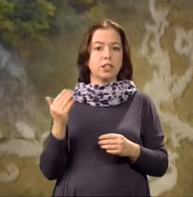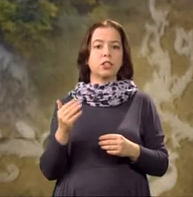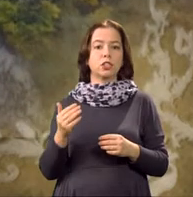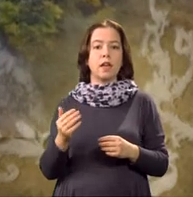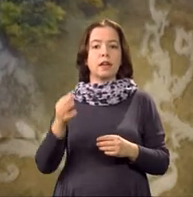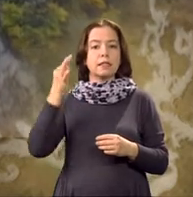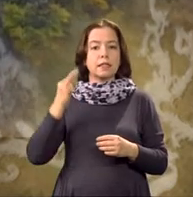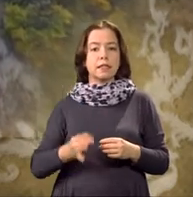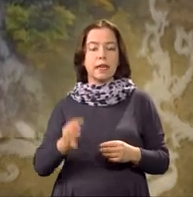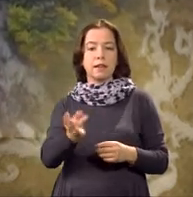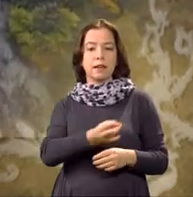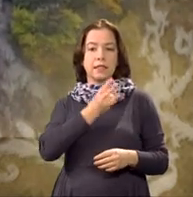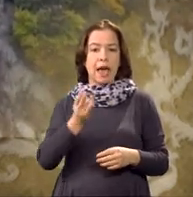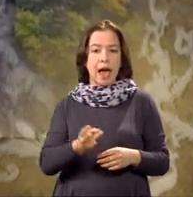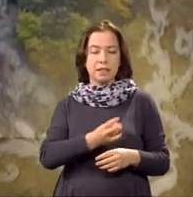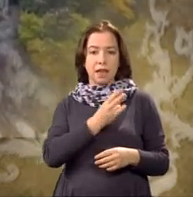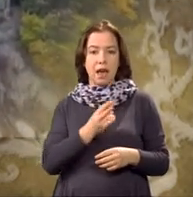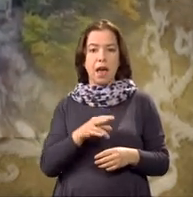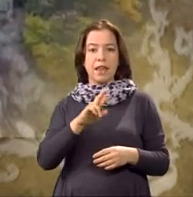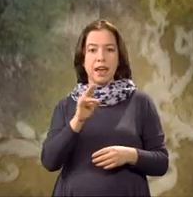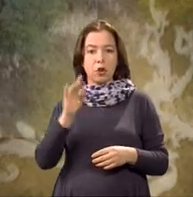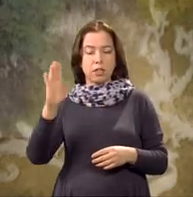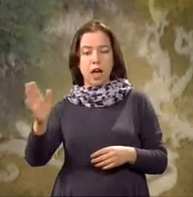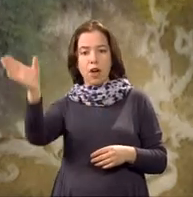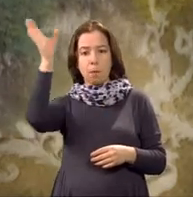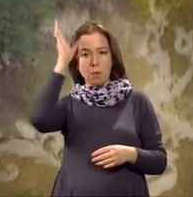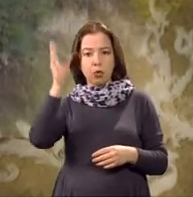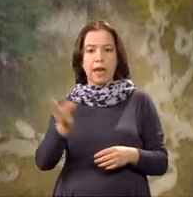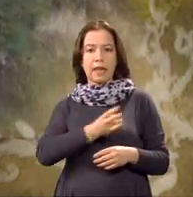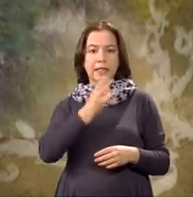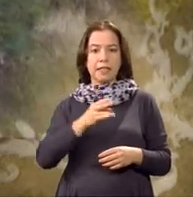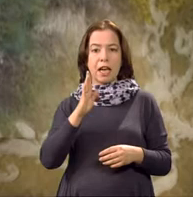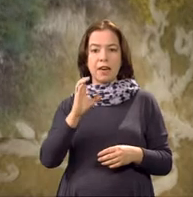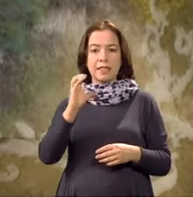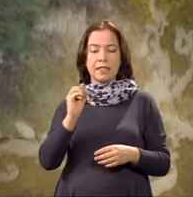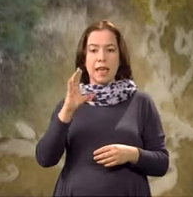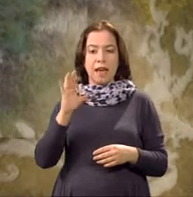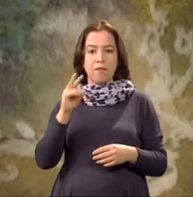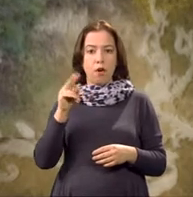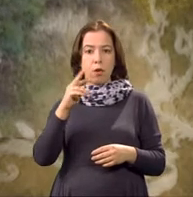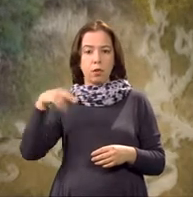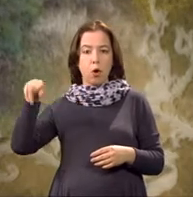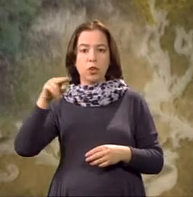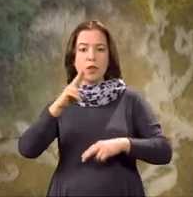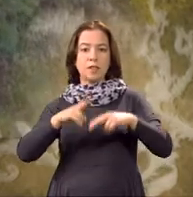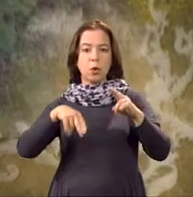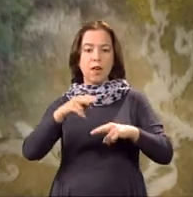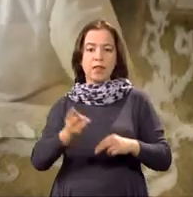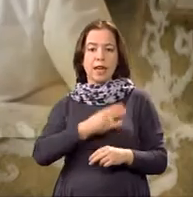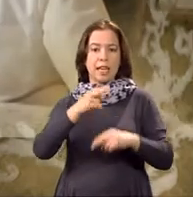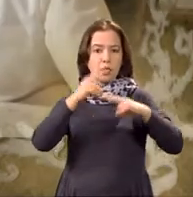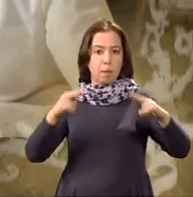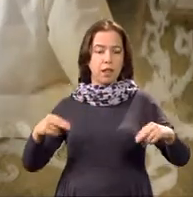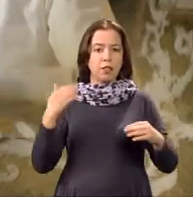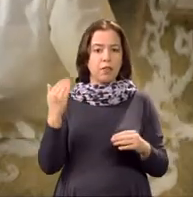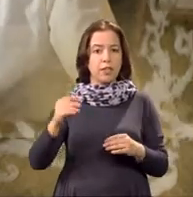Мудрого, київський князь Всеволод, збудував заміський палац, який увійшов у історію як Красний двір.